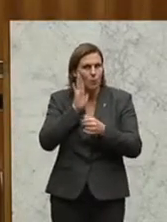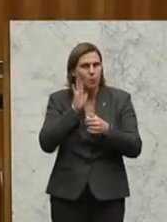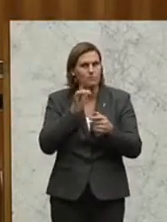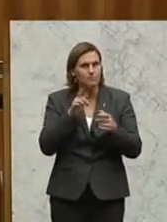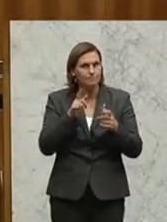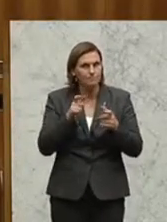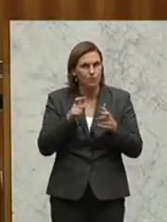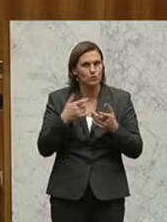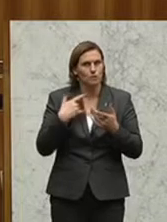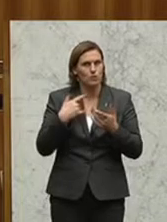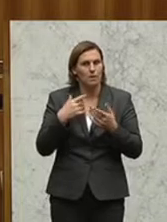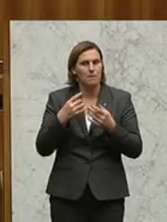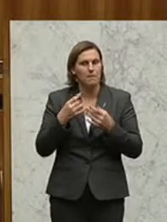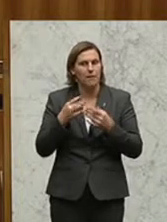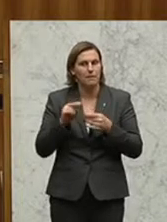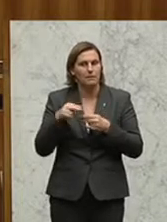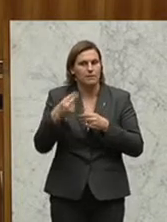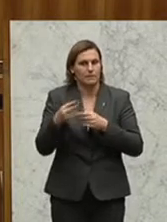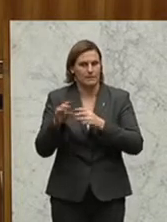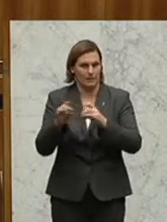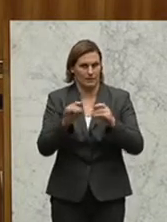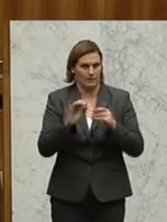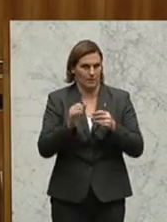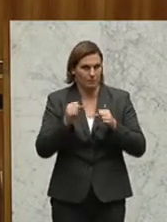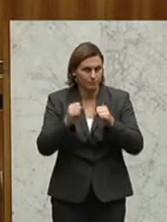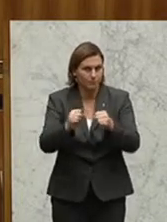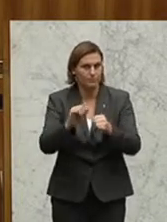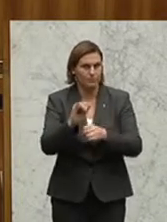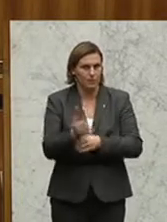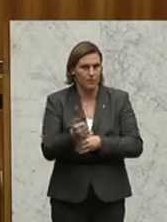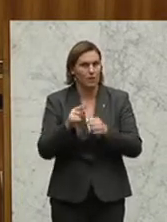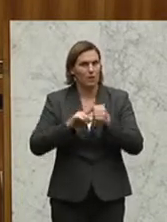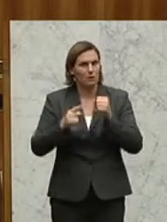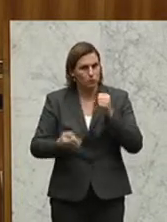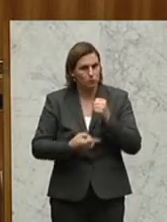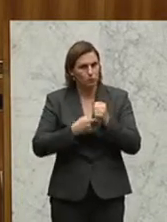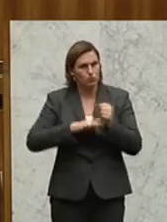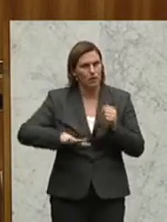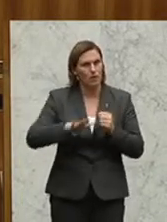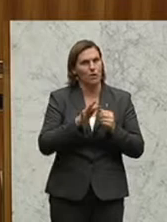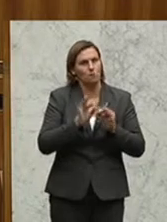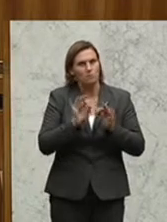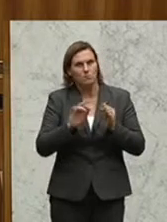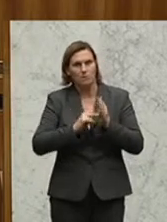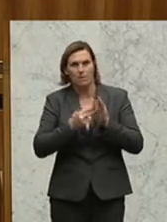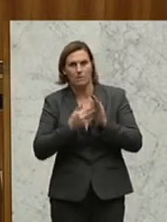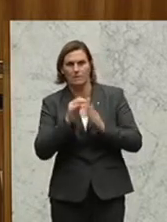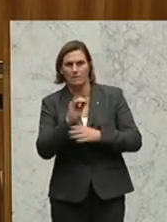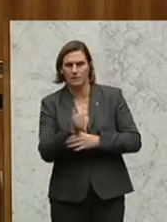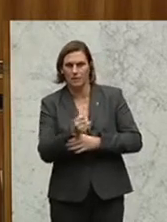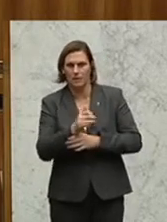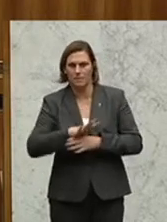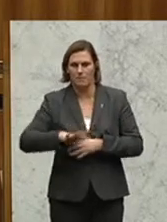dass Sie hier bald tätig werden. Ja, zum Budget. Gut angelegt ist das Budget bei